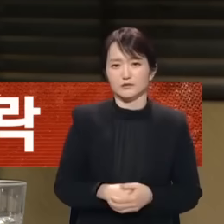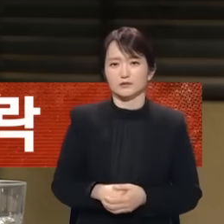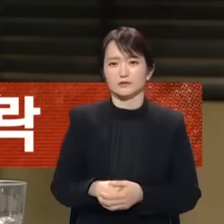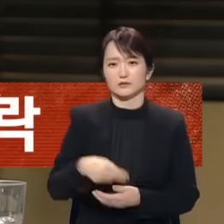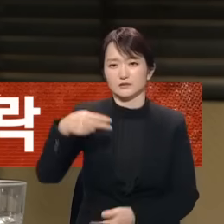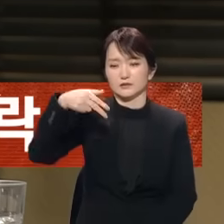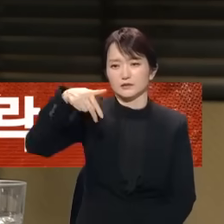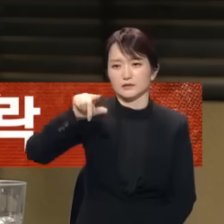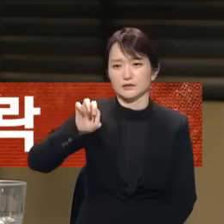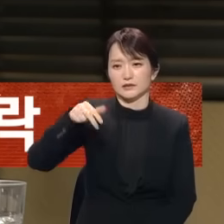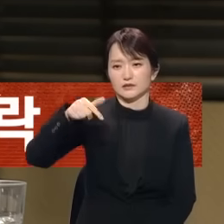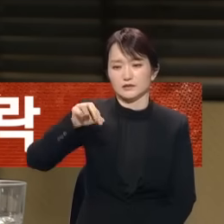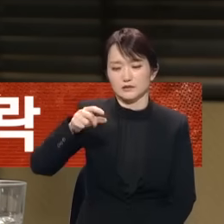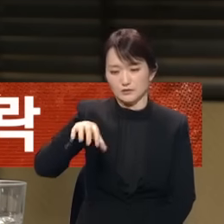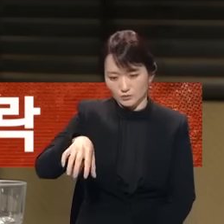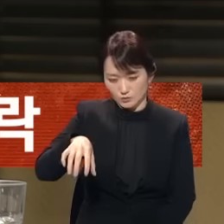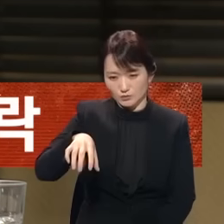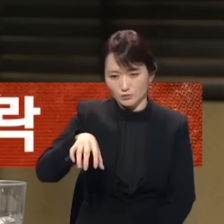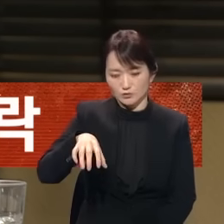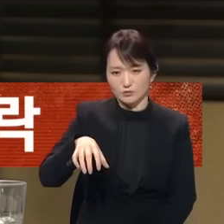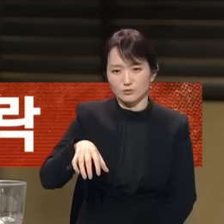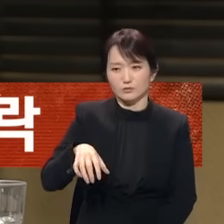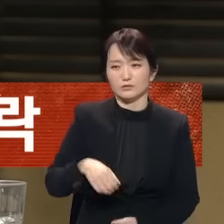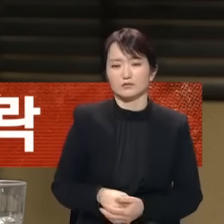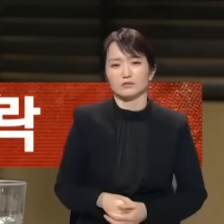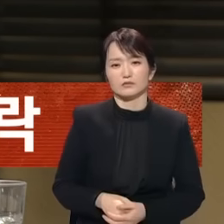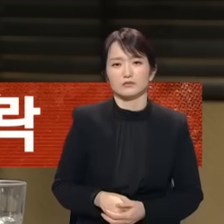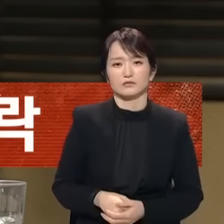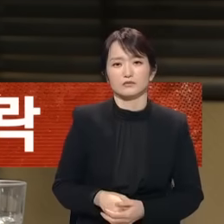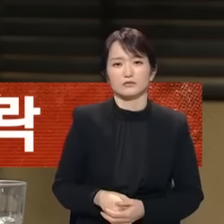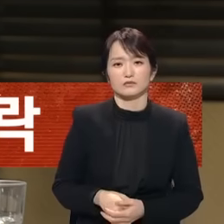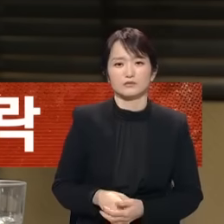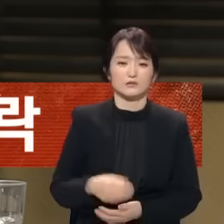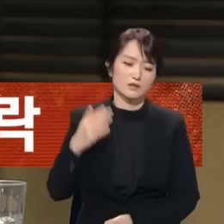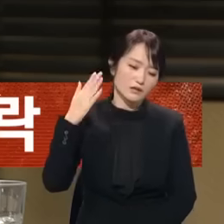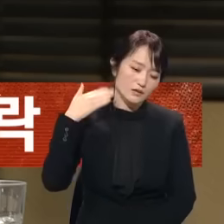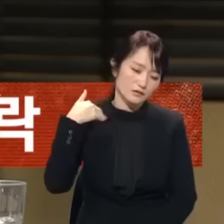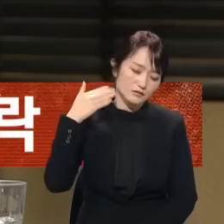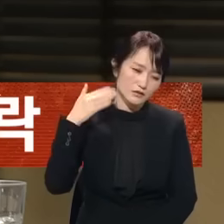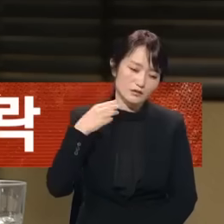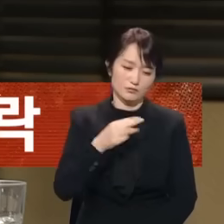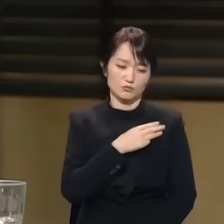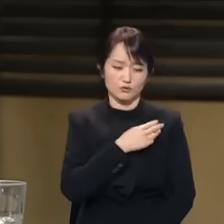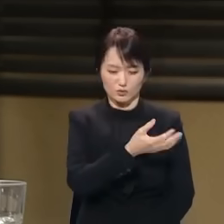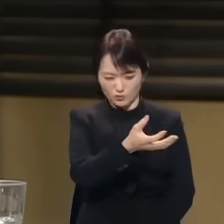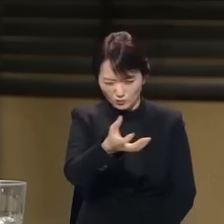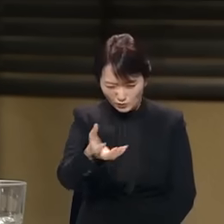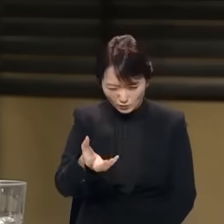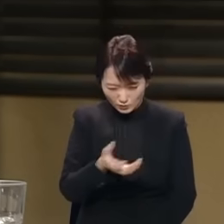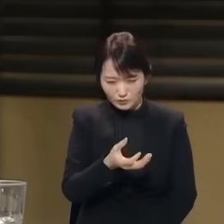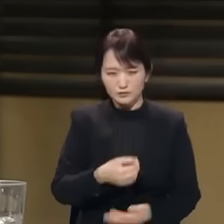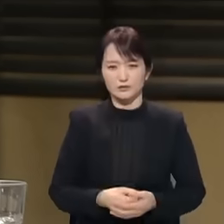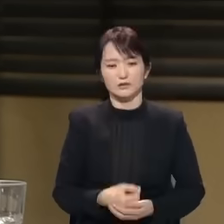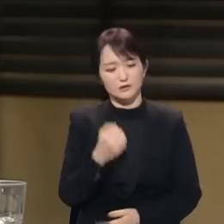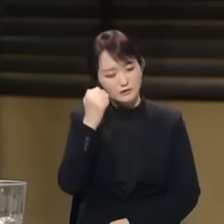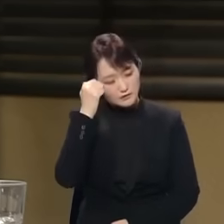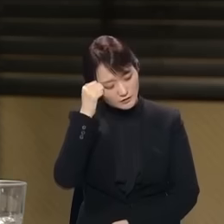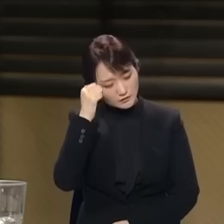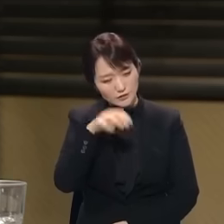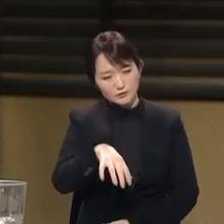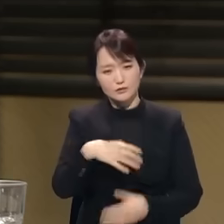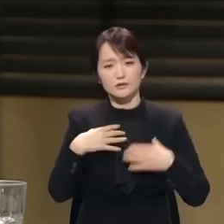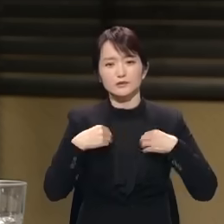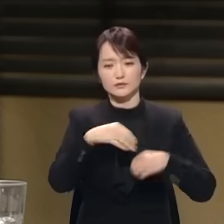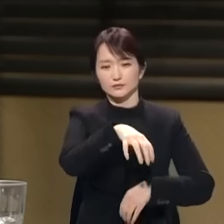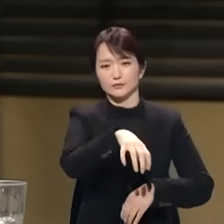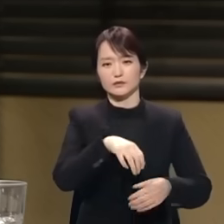또 서울뿐만 아니라 뭐 경기 의정부 부천까지 이렇게 돌아다녔습니다 자문 주로 찜질방에서 자고 아까 이장기 얘기했던